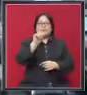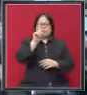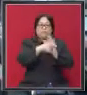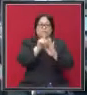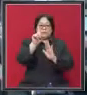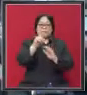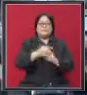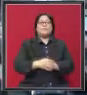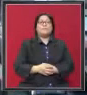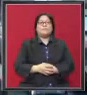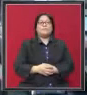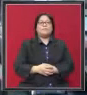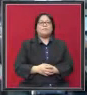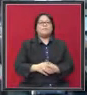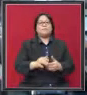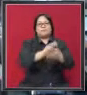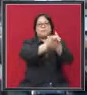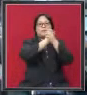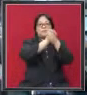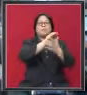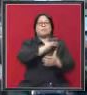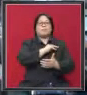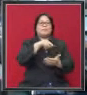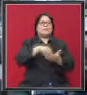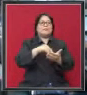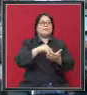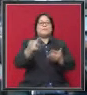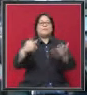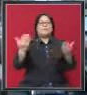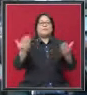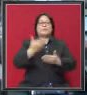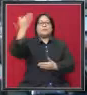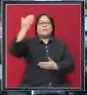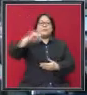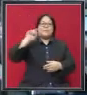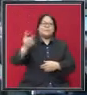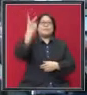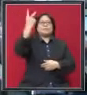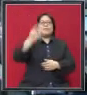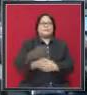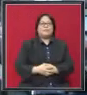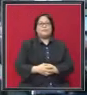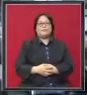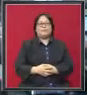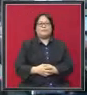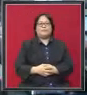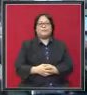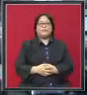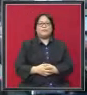seminit saja Menteri. Tahniahlah Menteri, ini semacam satu pembentangan bajet kali kedua nampaknya.